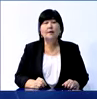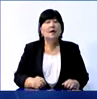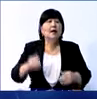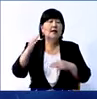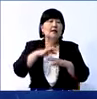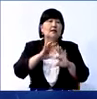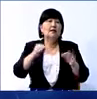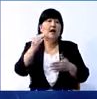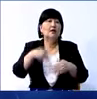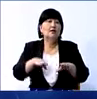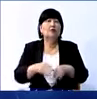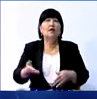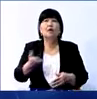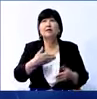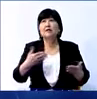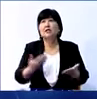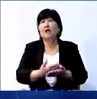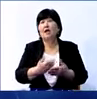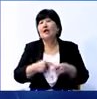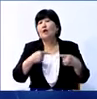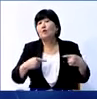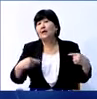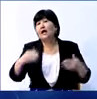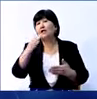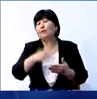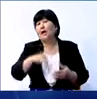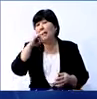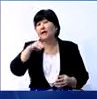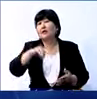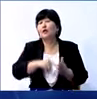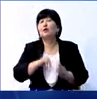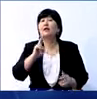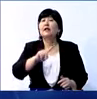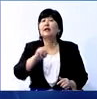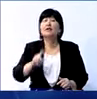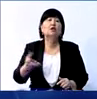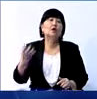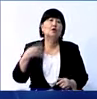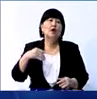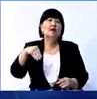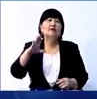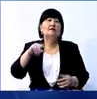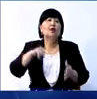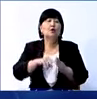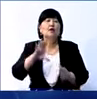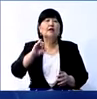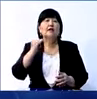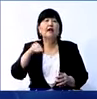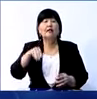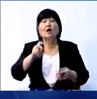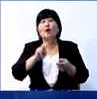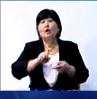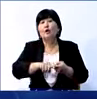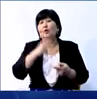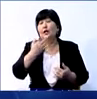Кешкі шығарылым реті осындай, біздің жаңалықтарымызды және басқа да бағдарламаларымызды kaster.kz, Қызылорда TV сайтынан көре аласыздар. Ал